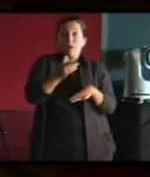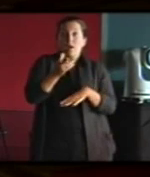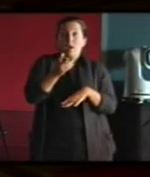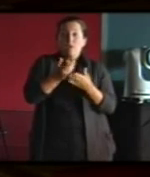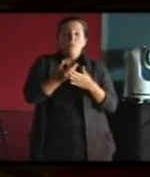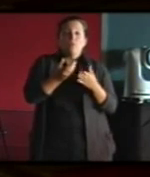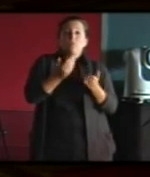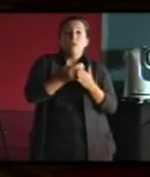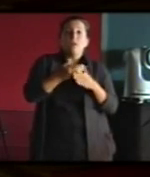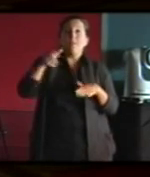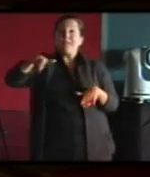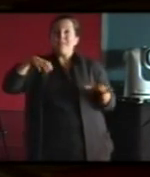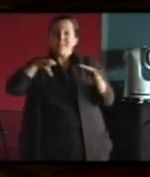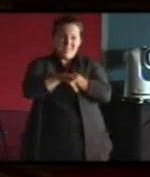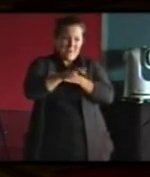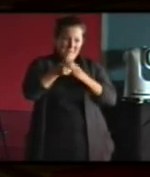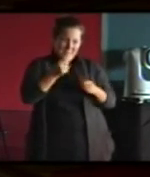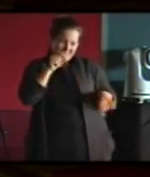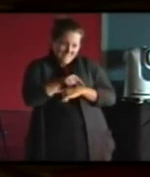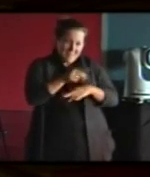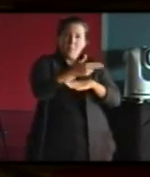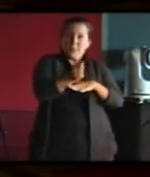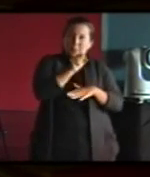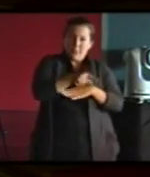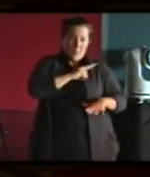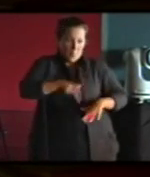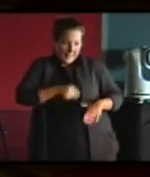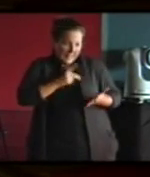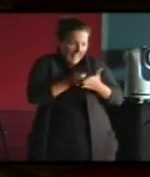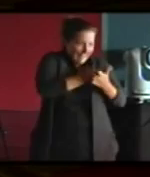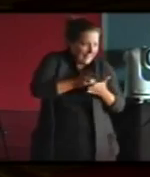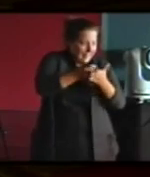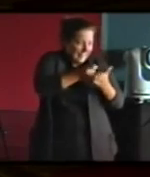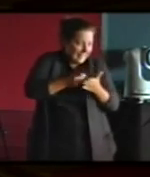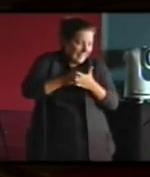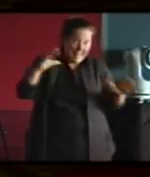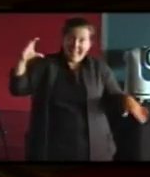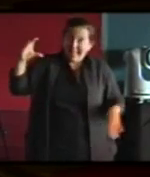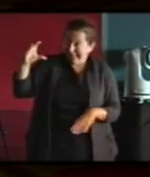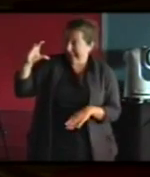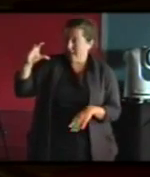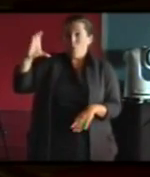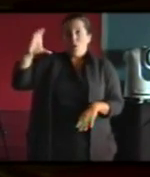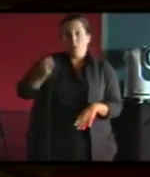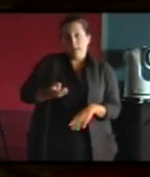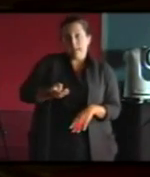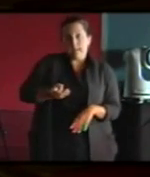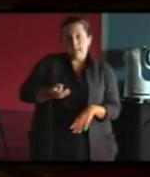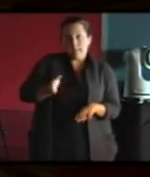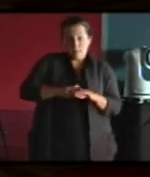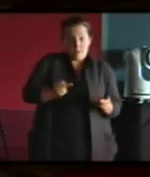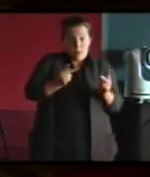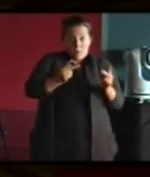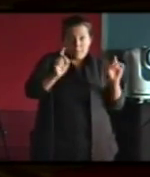le rendement que les investisseurs veulent pour être propriétaires de ces bureaux augmente, donc leur